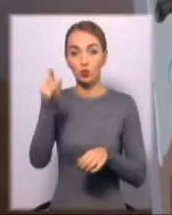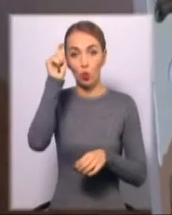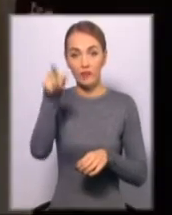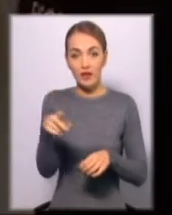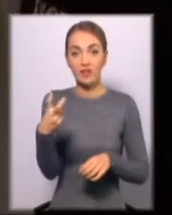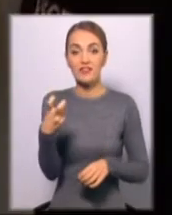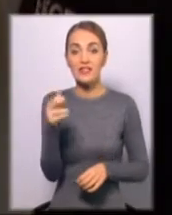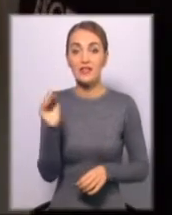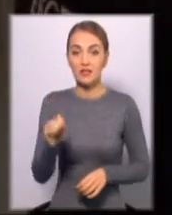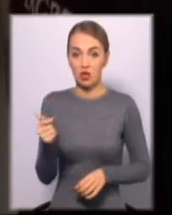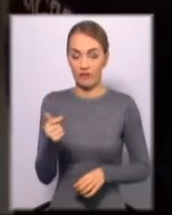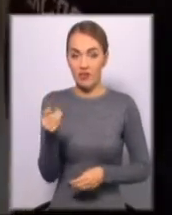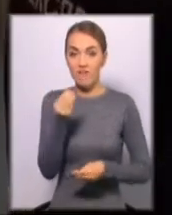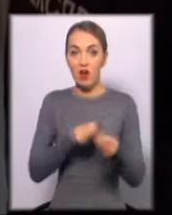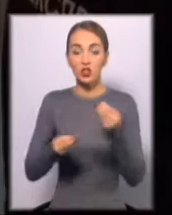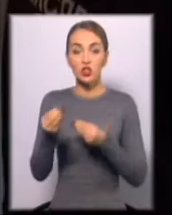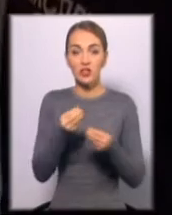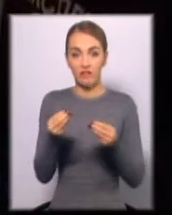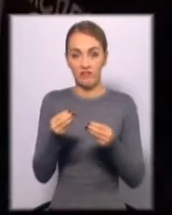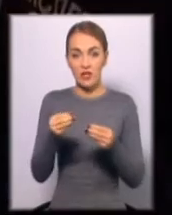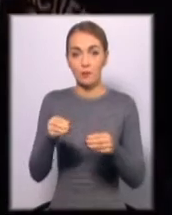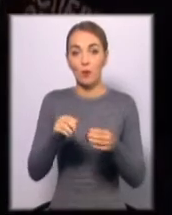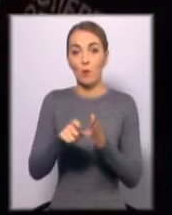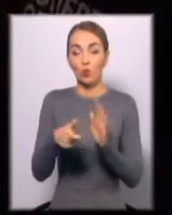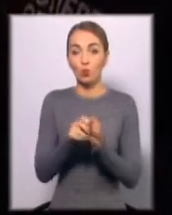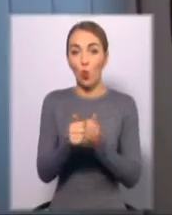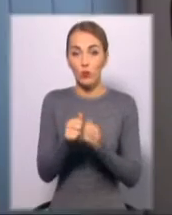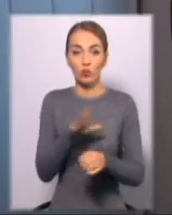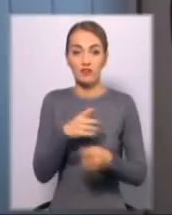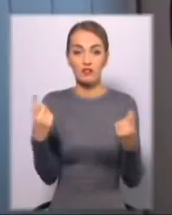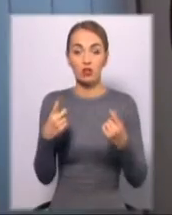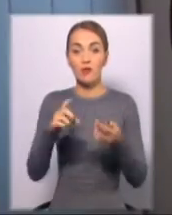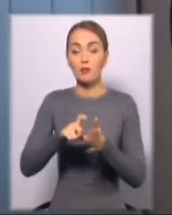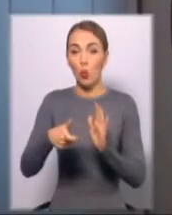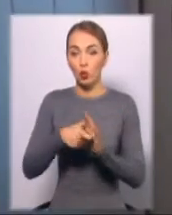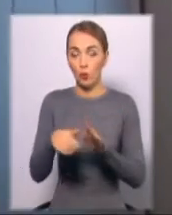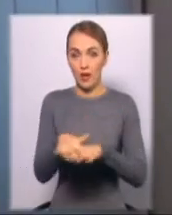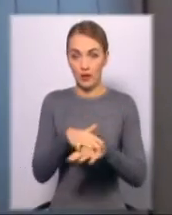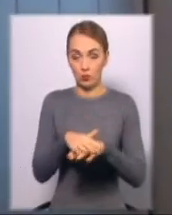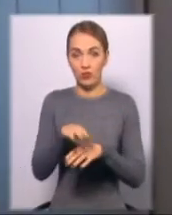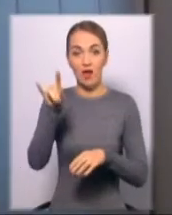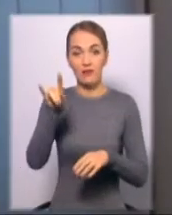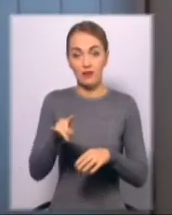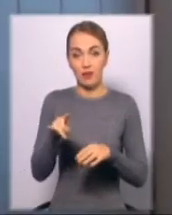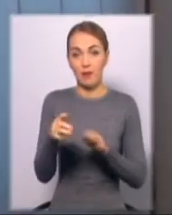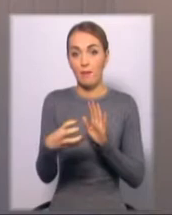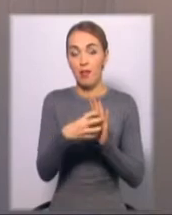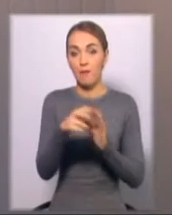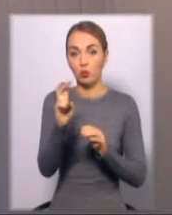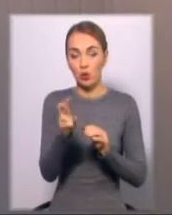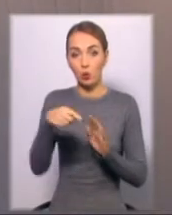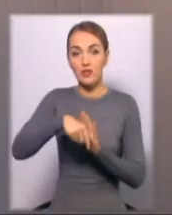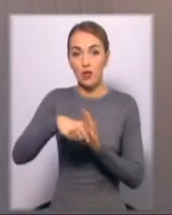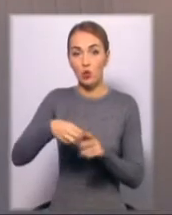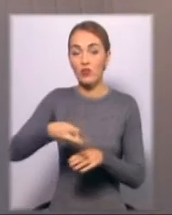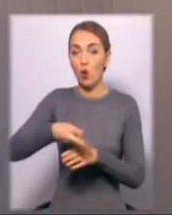тисяч гривень. Фальшивий пункт обміну був звичайним кіоском на ринку, на вікнах – емблеми долара, усередині